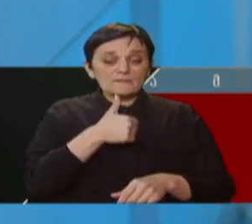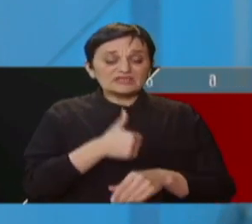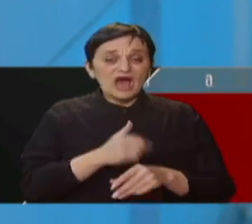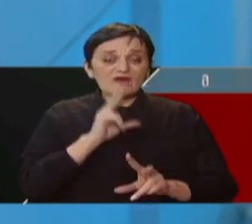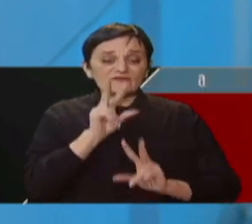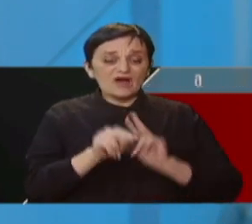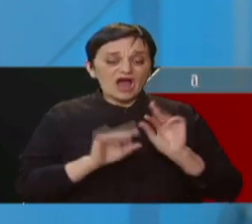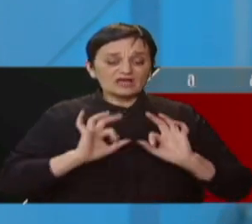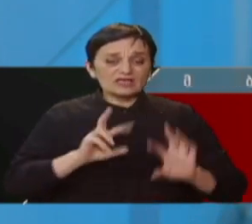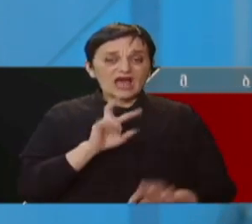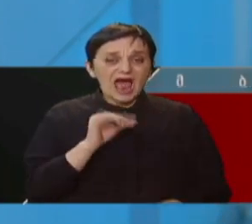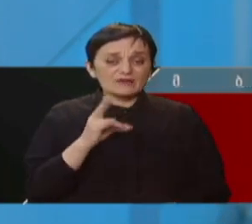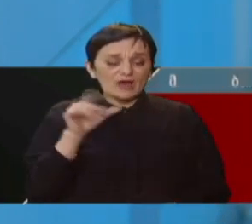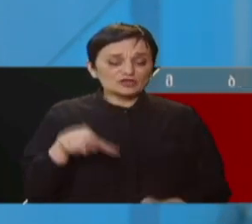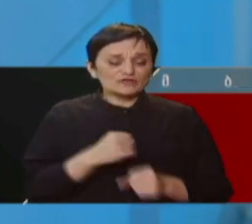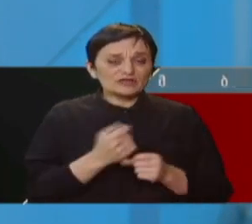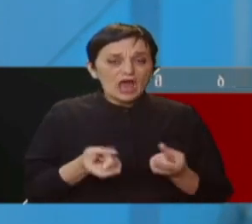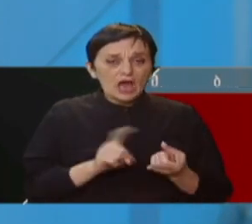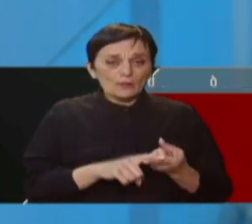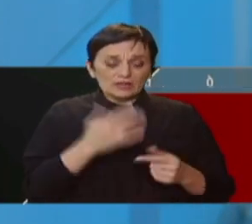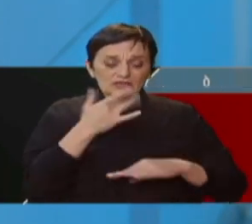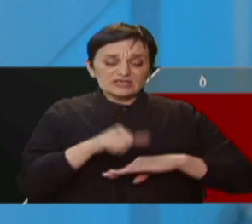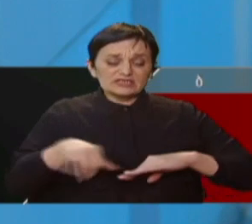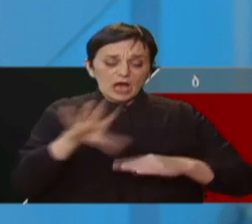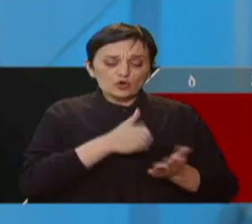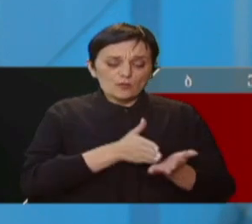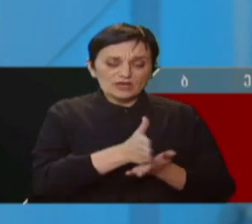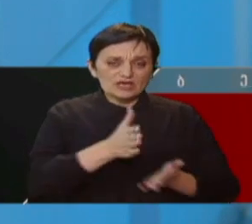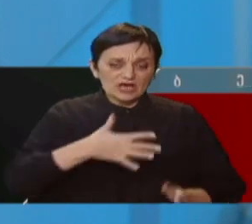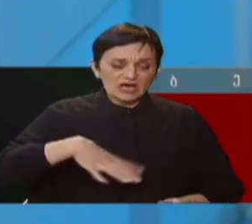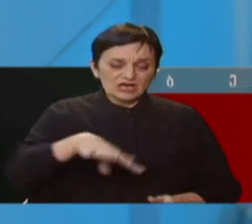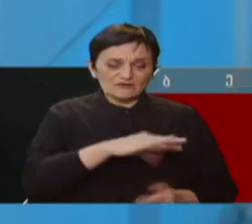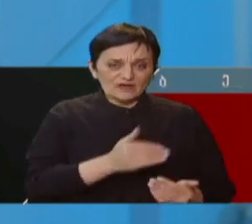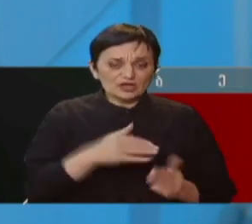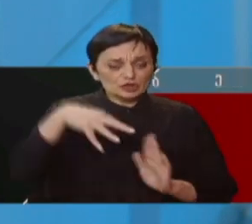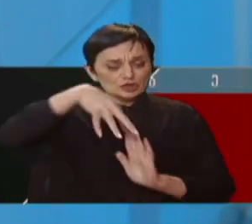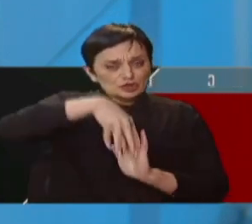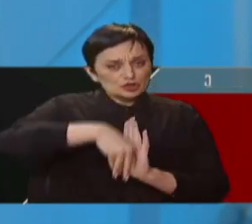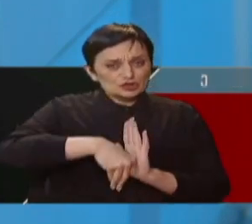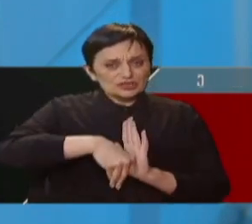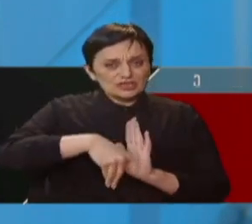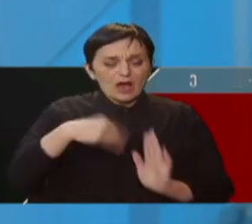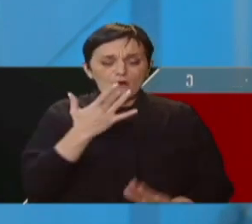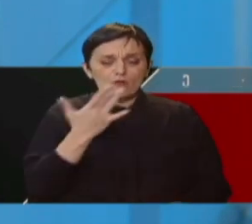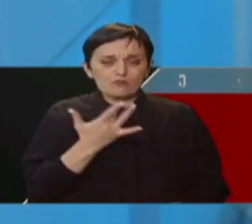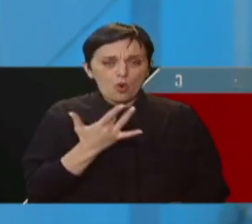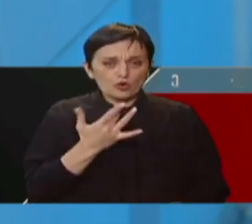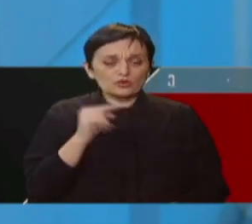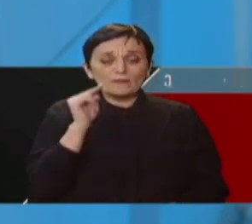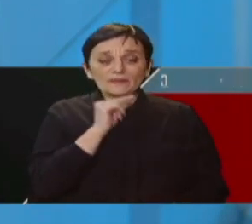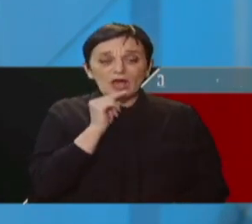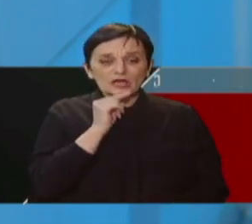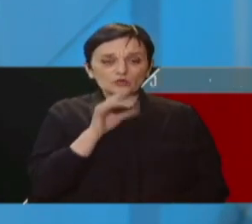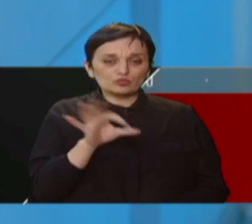აქცენტები, რომელიც ირაკლი ღარიბაშვილმა გააკეთა, ეხებოდა როგორც საგარეო მიმართულებას ქვეყნის, ასე შიდა პოლიტიკას, ეკონომიკას,